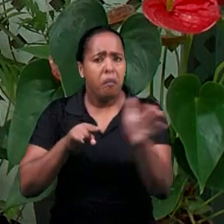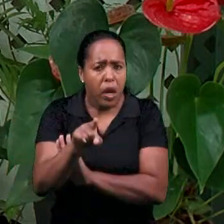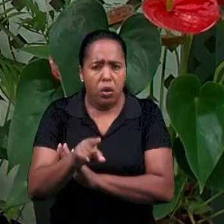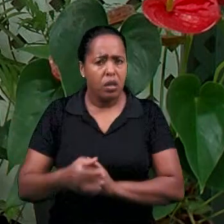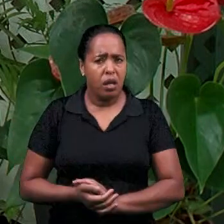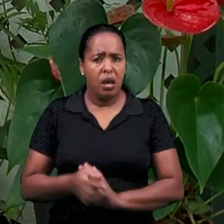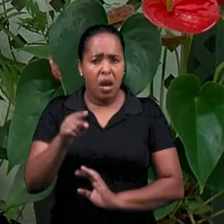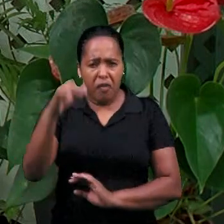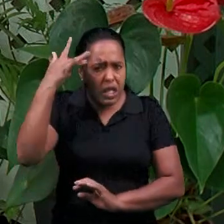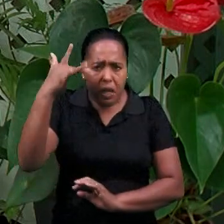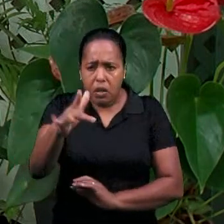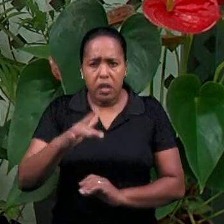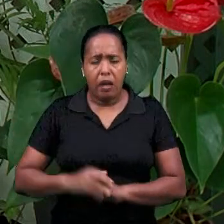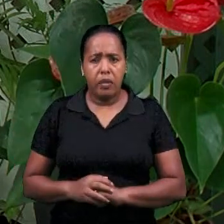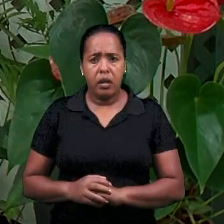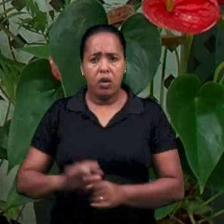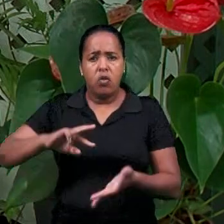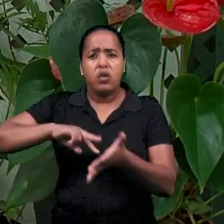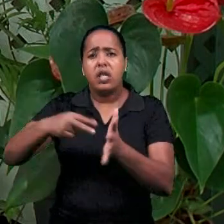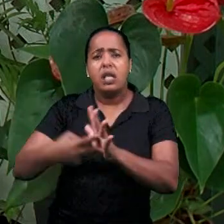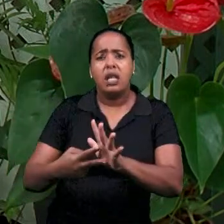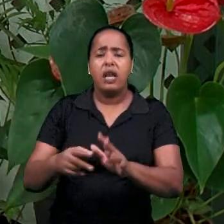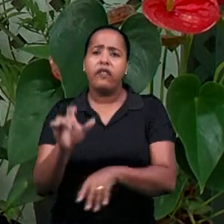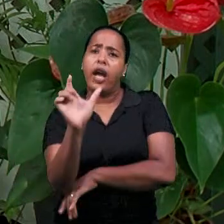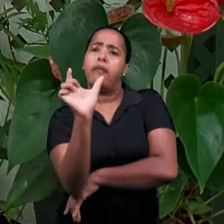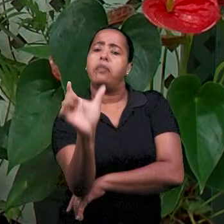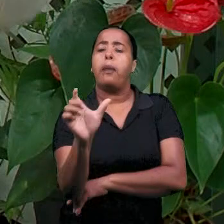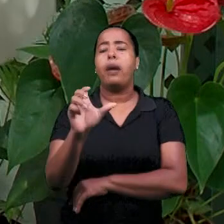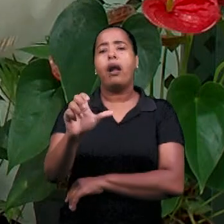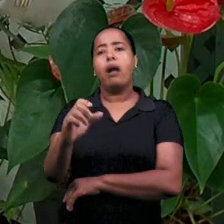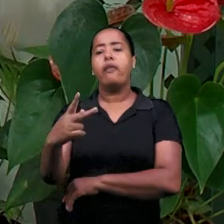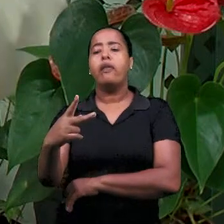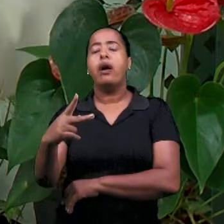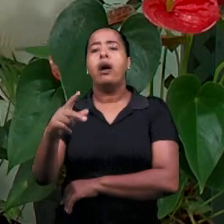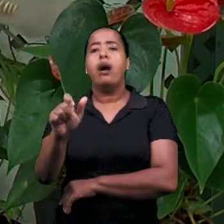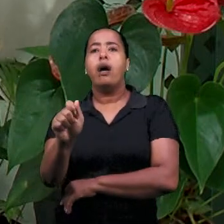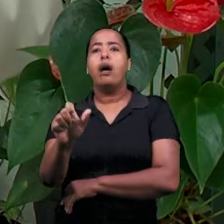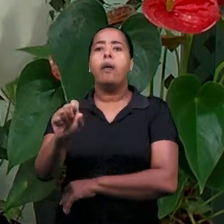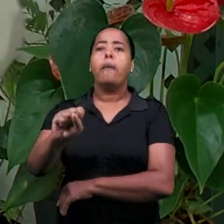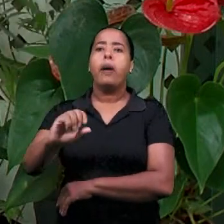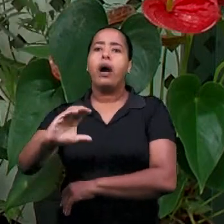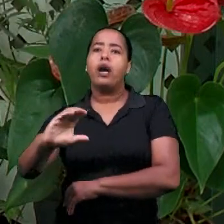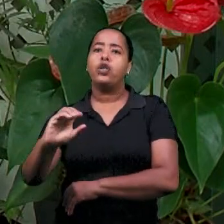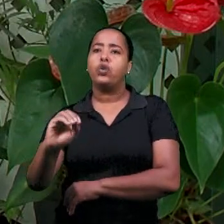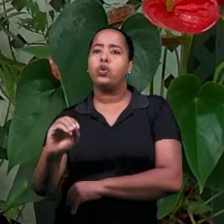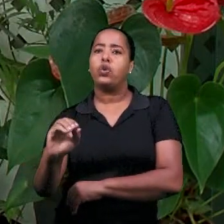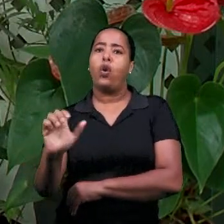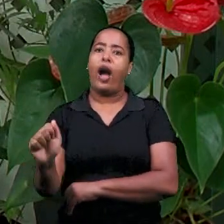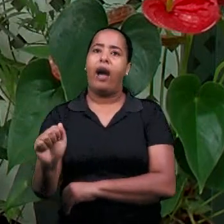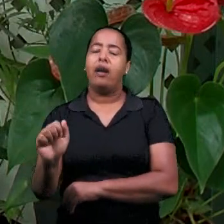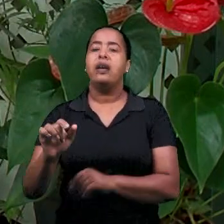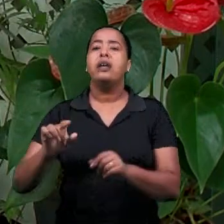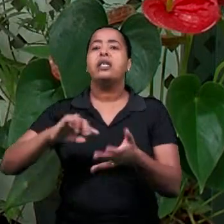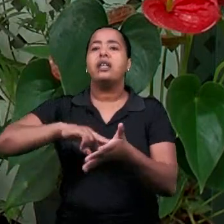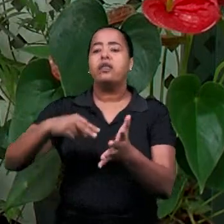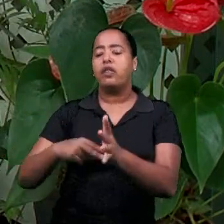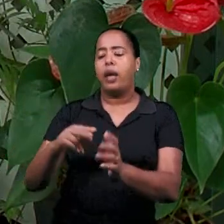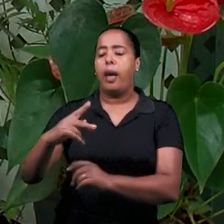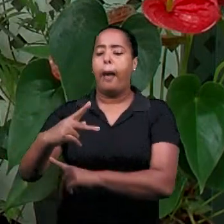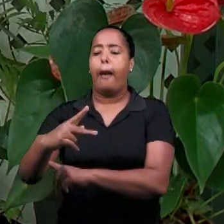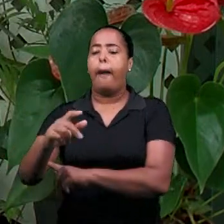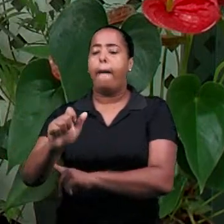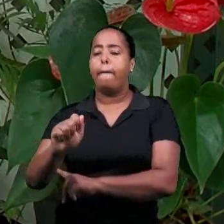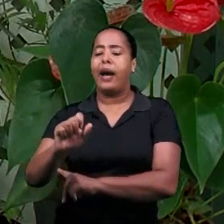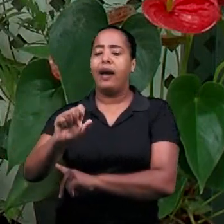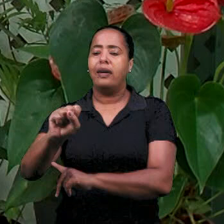question. Donc, la Pâque, qu'est-ce que veut dire le mot Pâque? Cela vient du mot